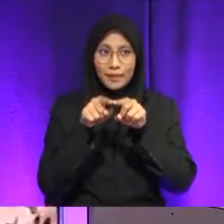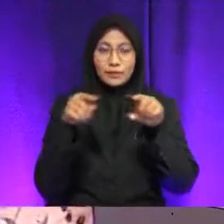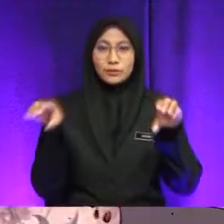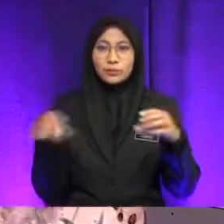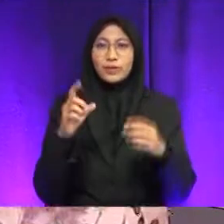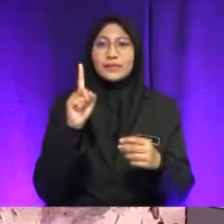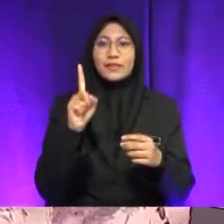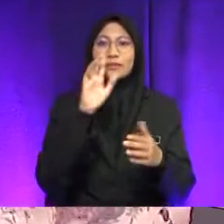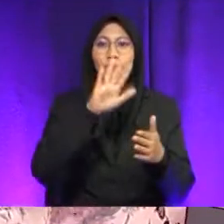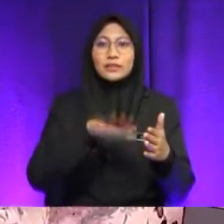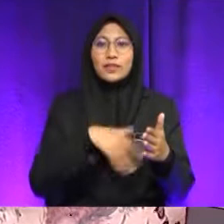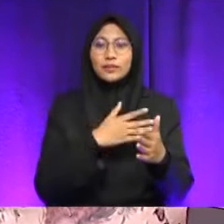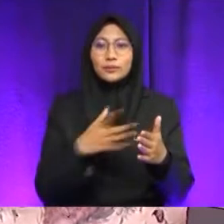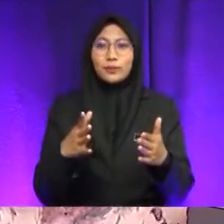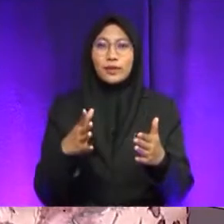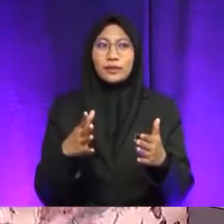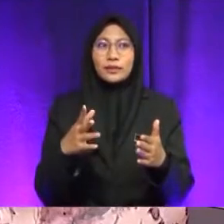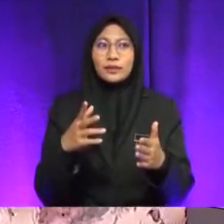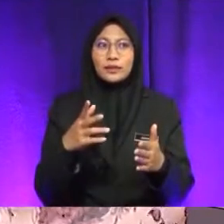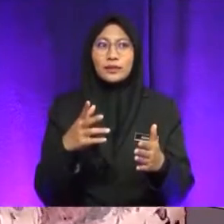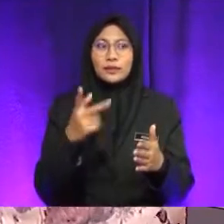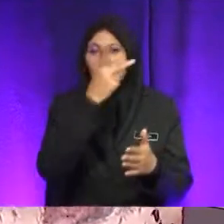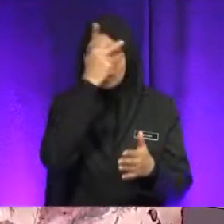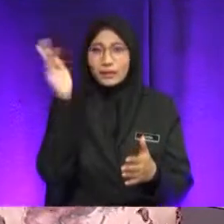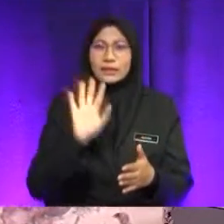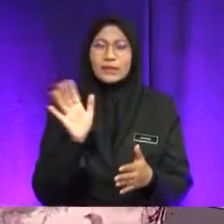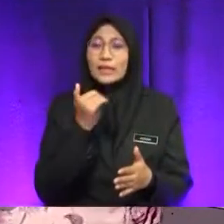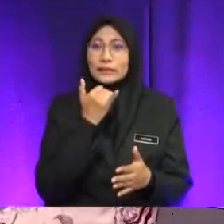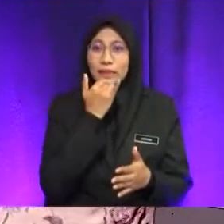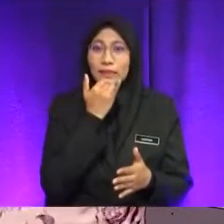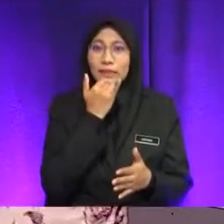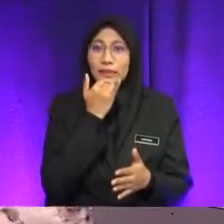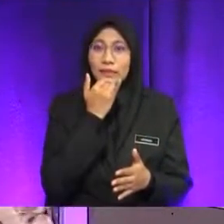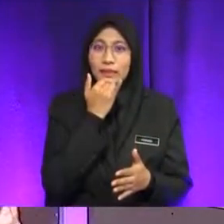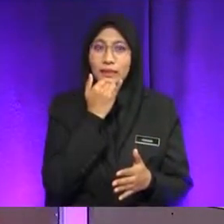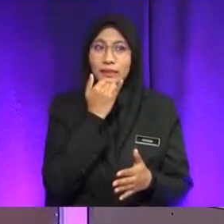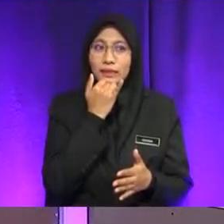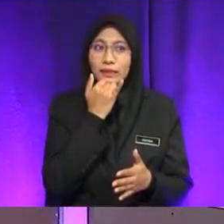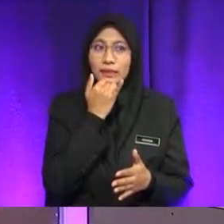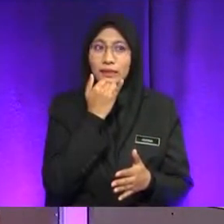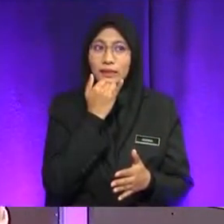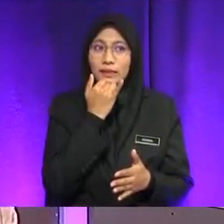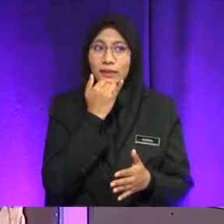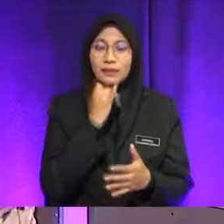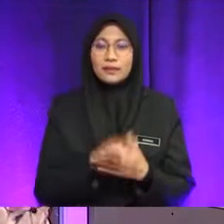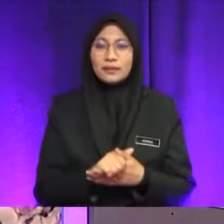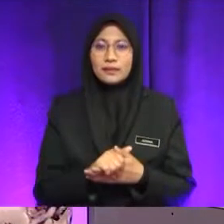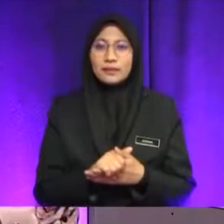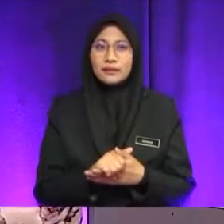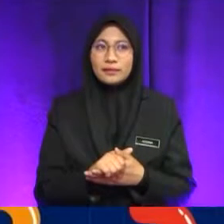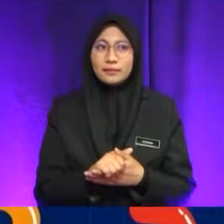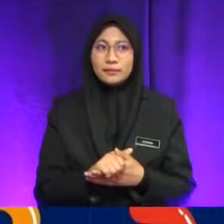supaya kita nak mengelak Kaina berlakunya salah operasi 110 didaratkan dengan